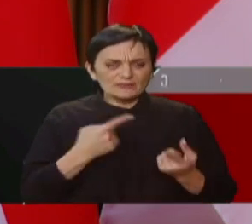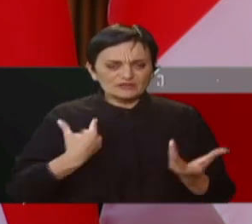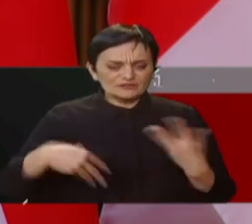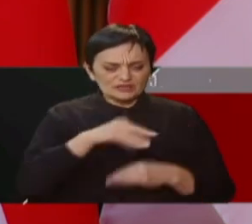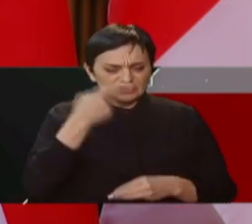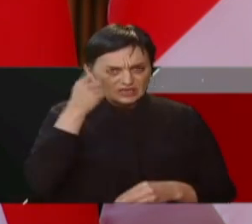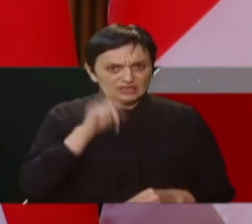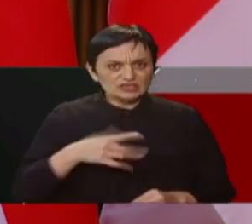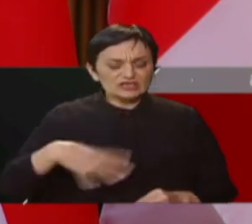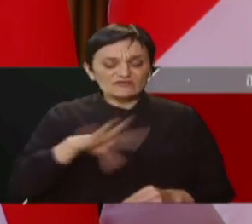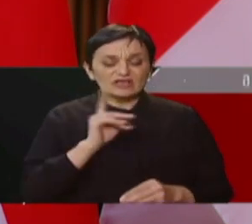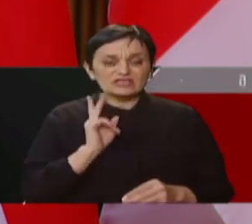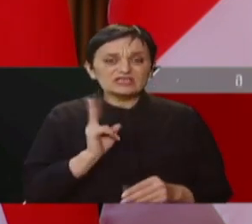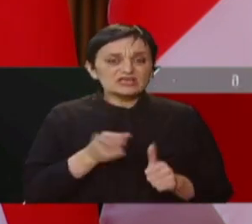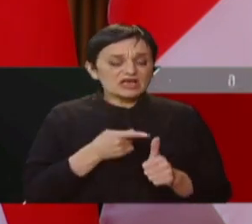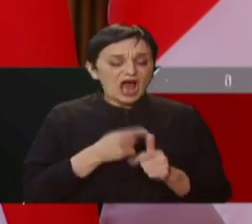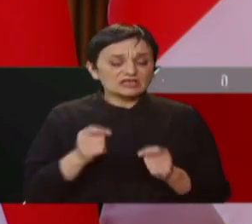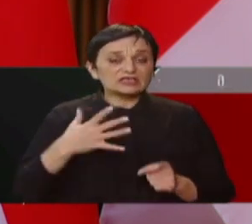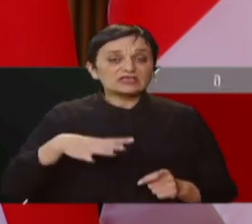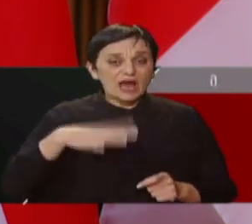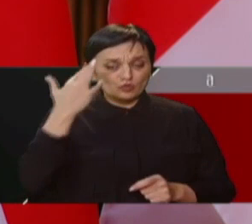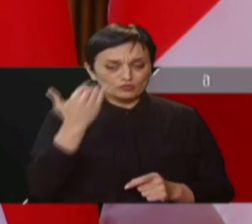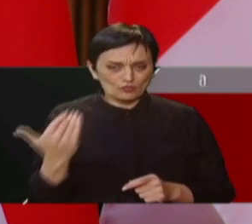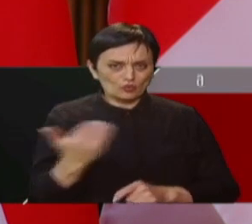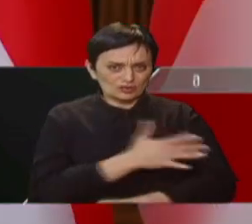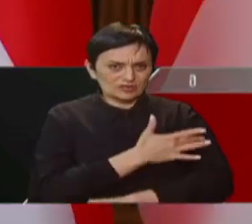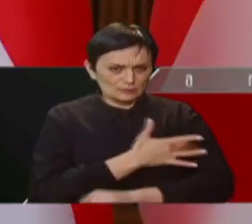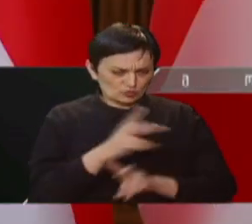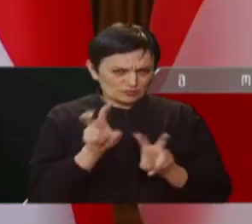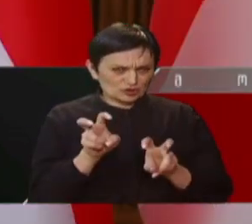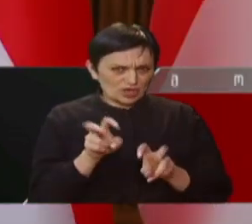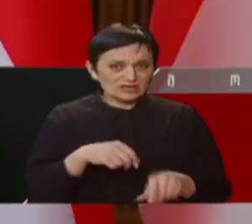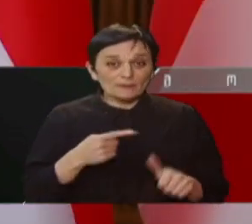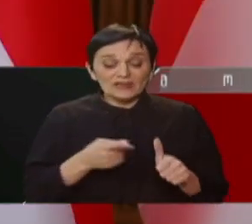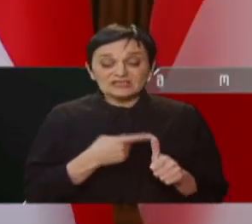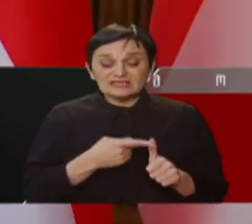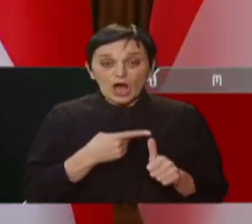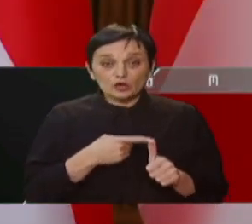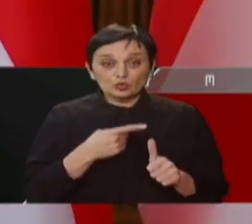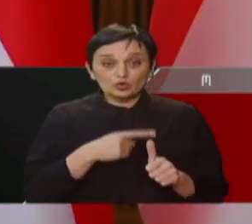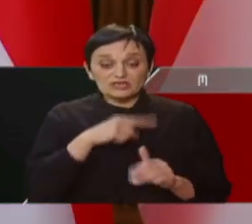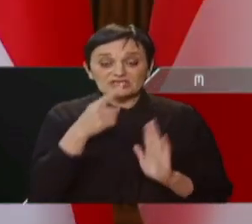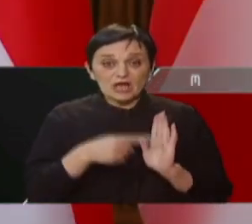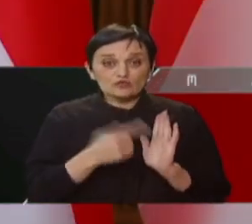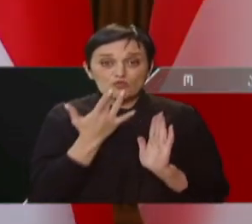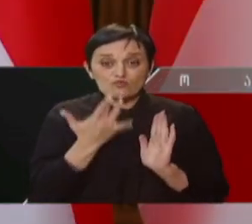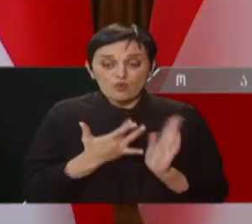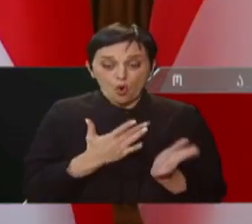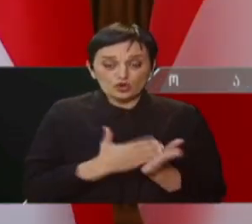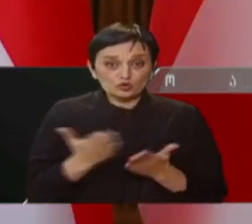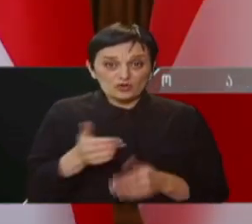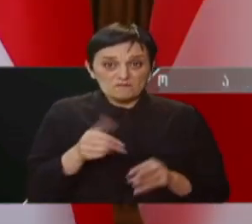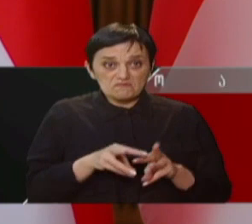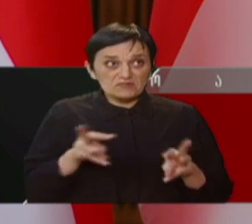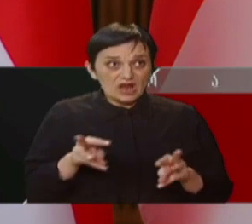რომ ქვეყანას კანდიდატის სტატუსი არ აქვს ქართული ოცნების დამსახურებით, რა თქმა უნდა, ჭალებში. სტატუსთან დაკავშირებით საკითხი არის პოლიტიკური. ეხლა მაგას რომლობს